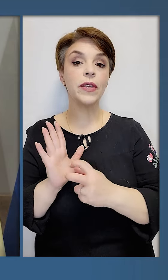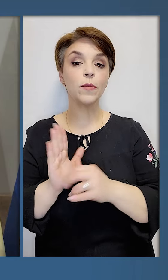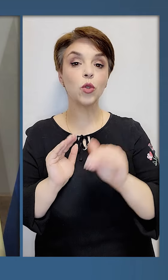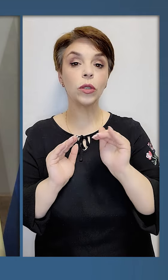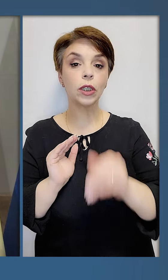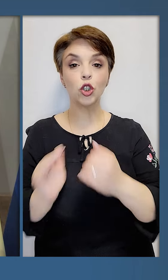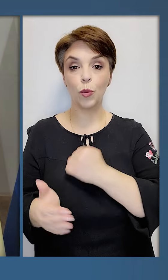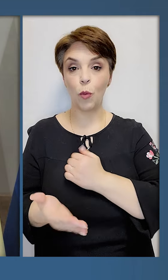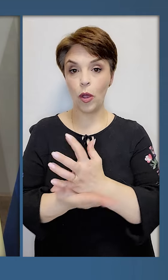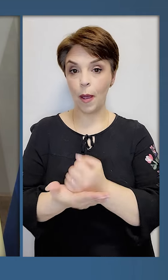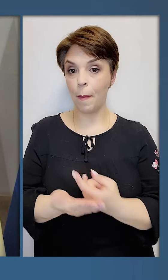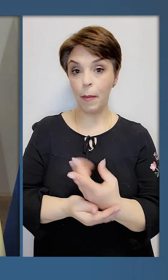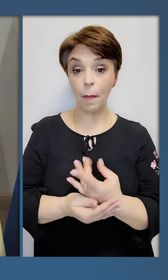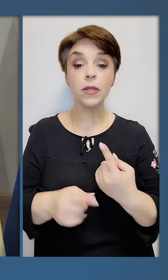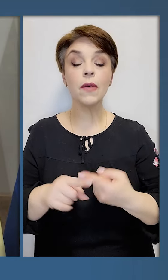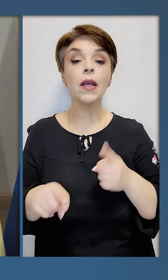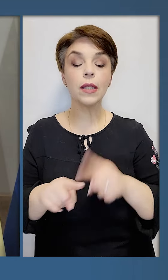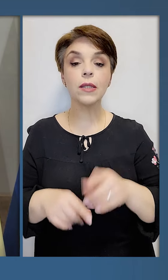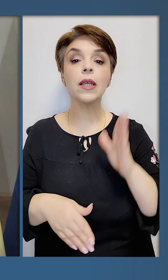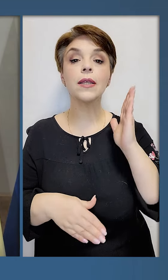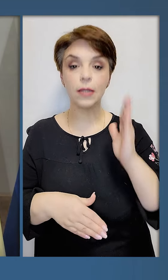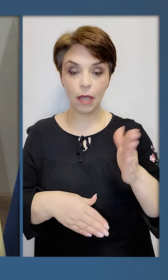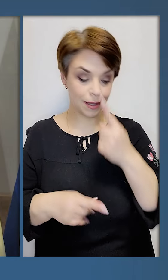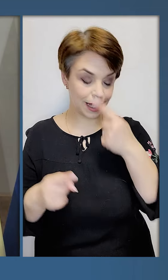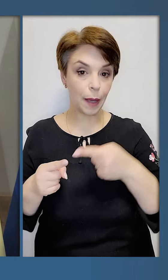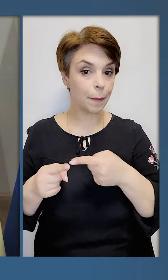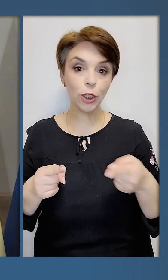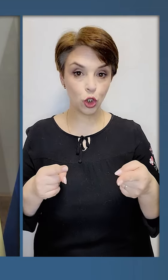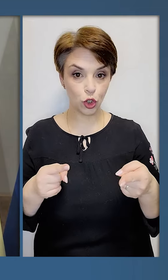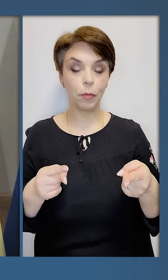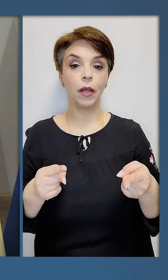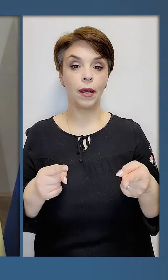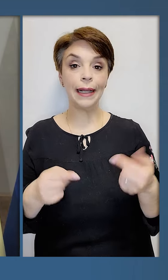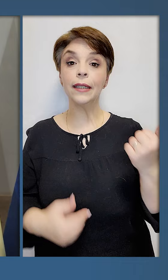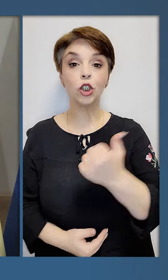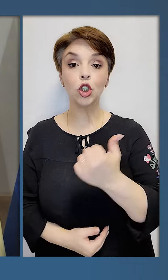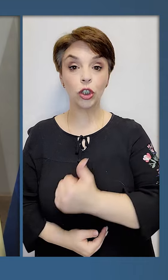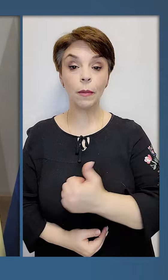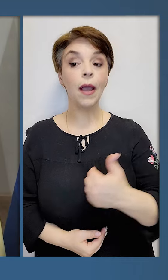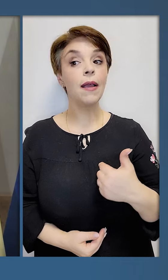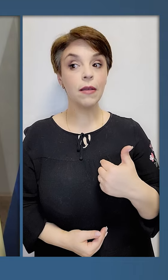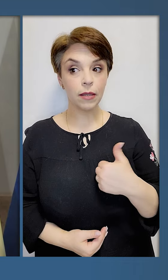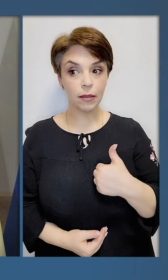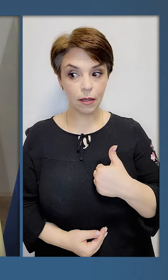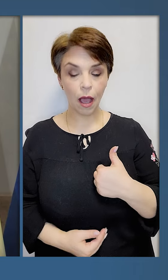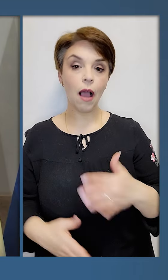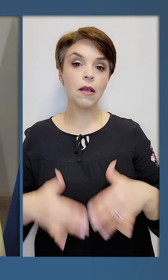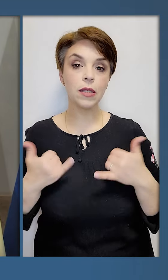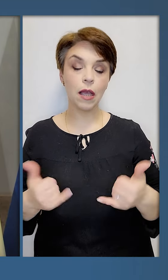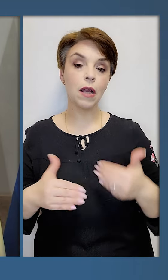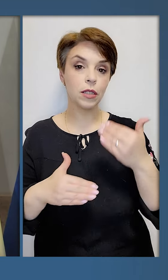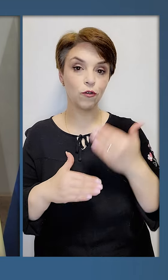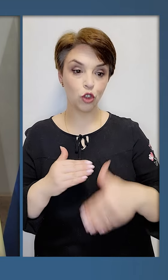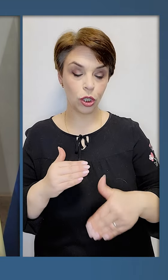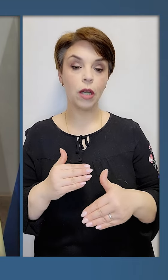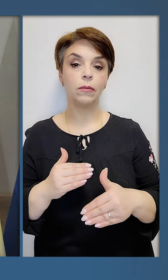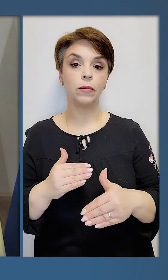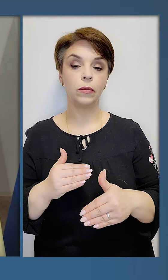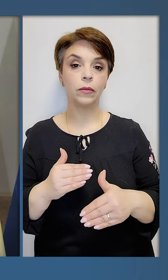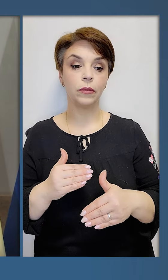800 тисяч боєприпасів. І це станеться ж найближчими тижнями. Я зараз